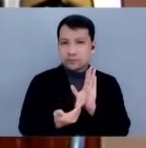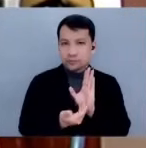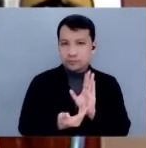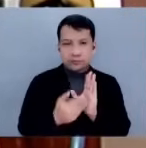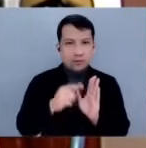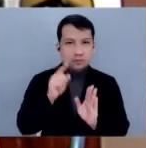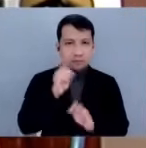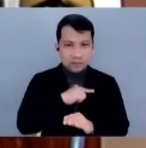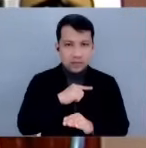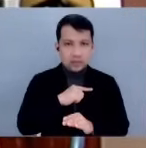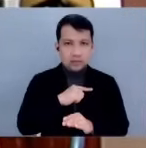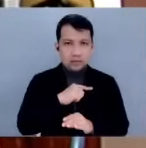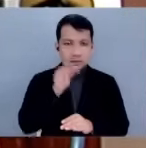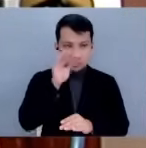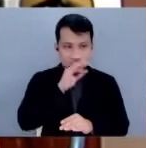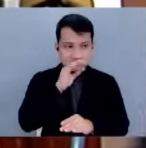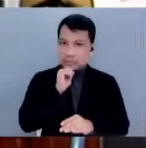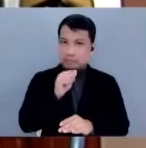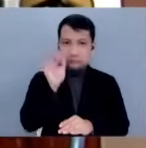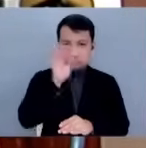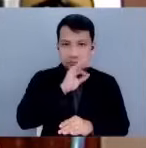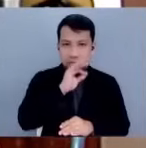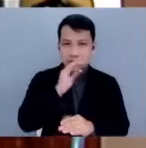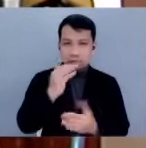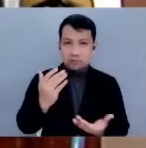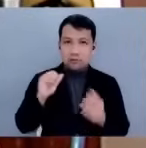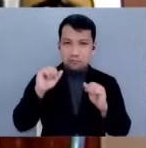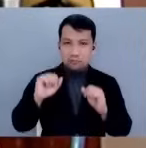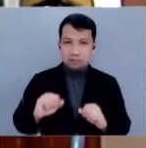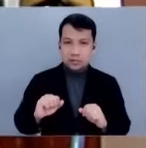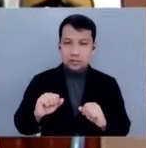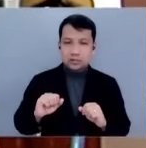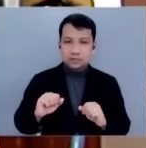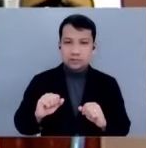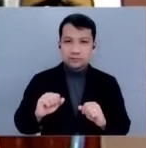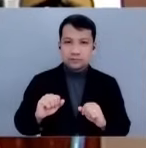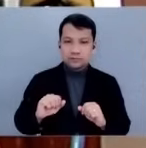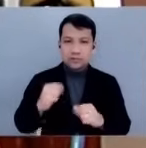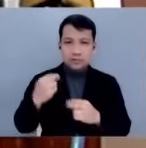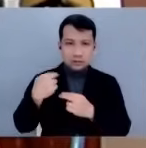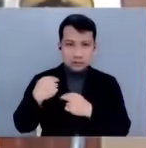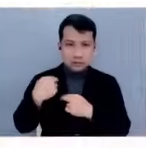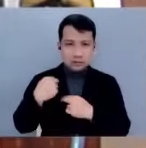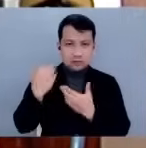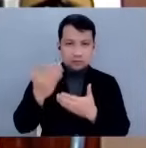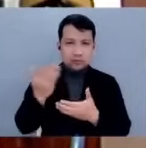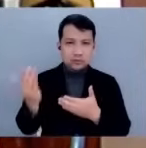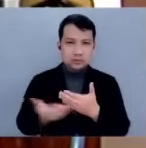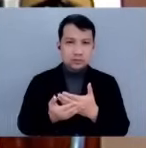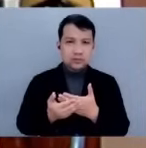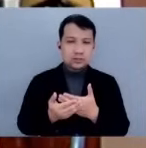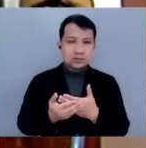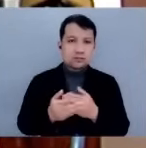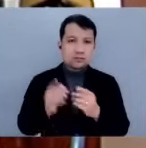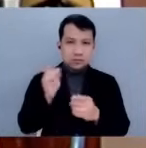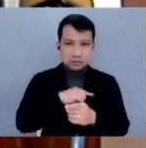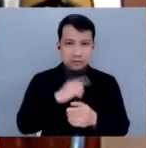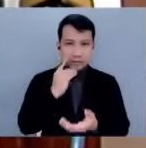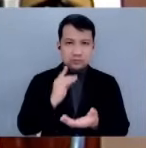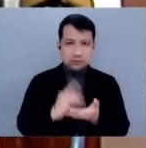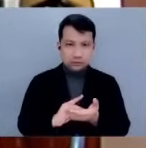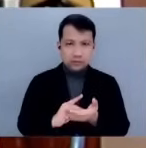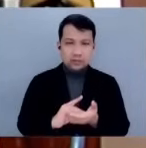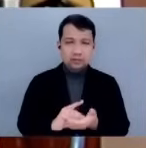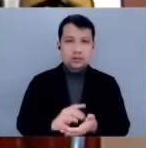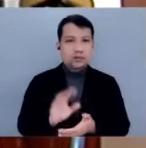talaga siya Filipino citizen, ay siya po ay pwedeng maging liable o makasuhan ng perjury. Pero again, hindi po nire-require